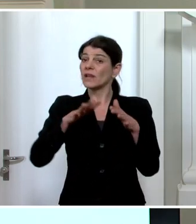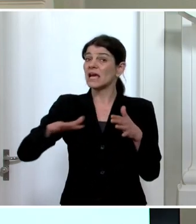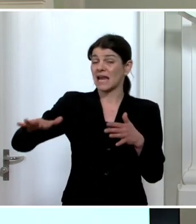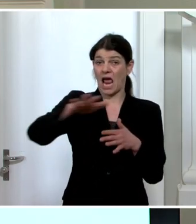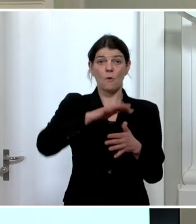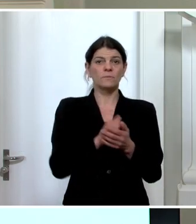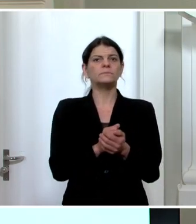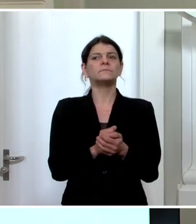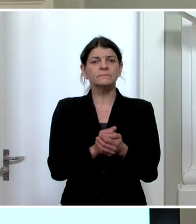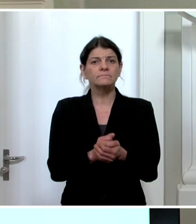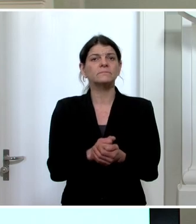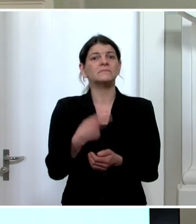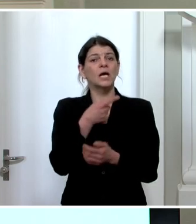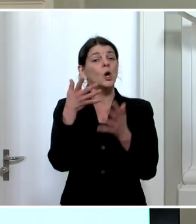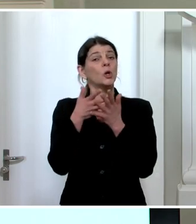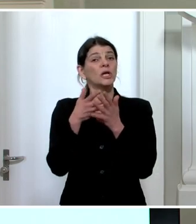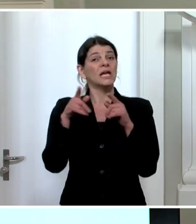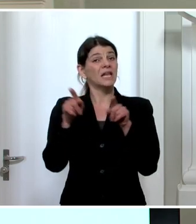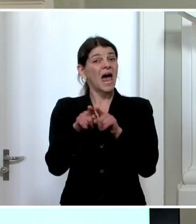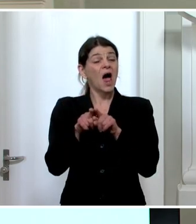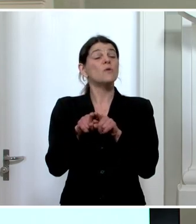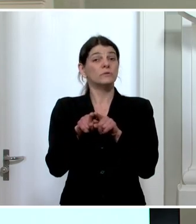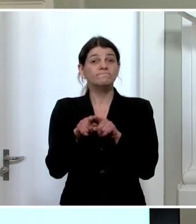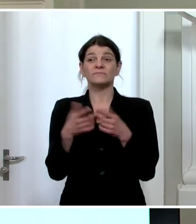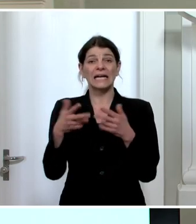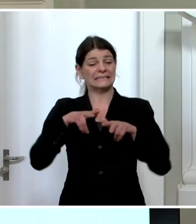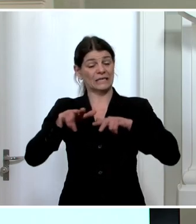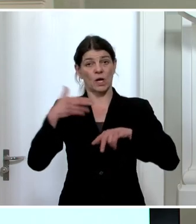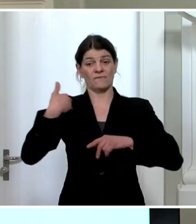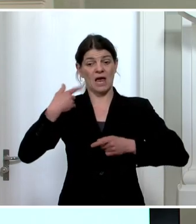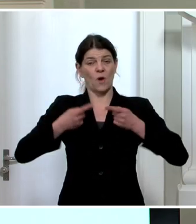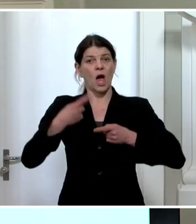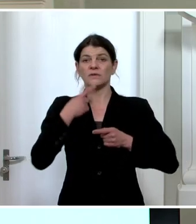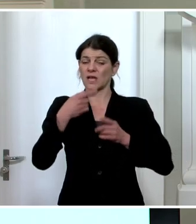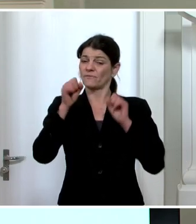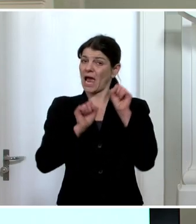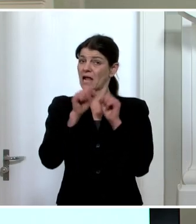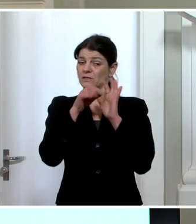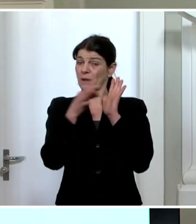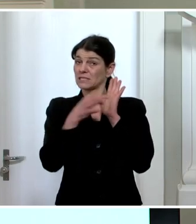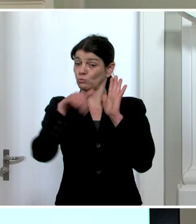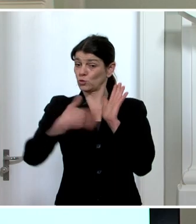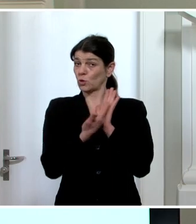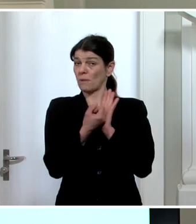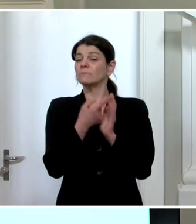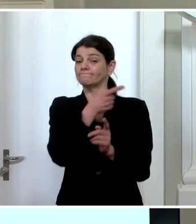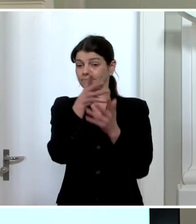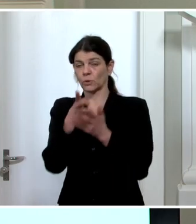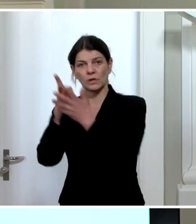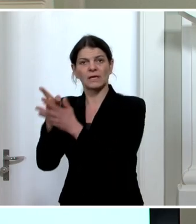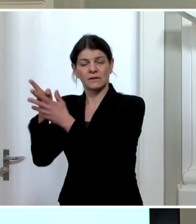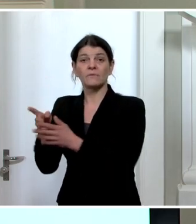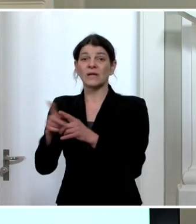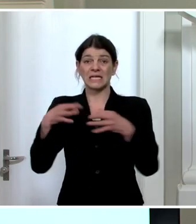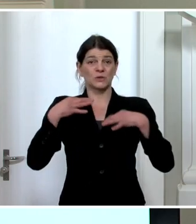präsent und kontrolliert die Einhaltung der von der Regierung verordneten Verhaltensmaßnahmen. Wie der Gesundheitsminister